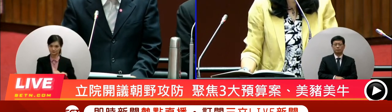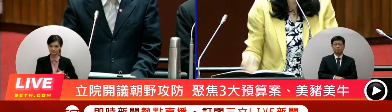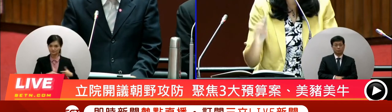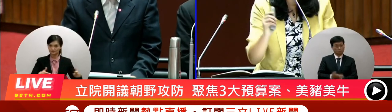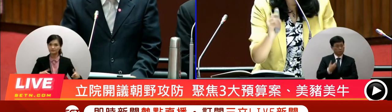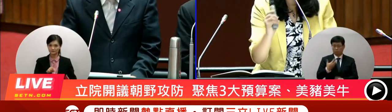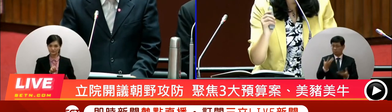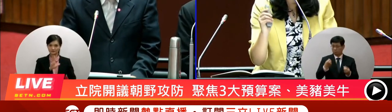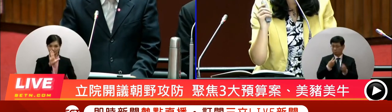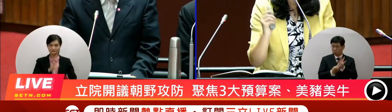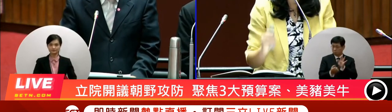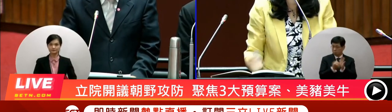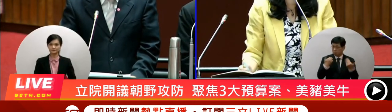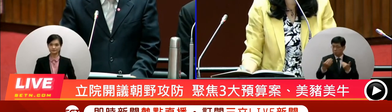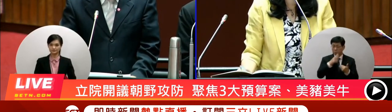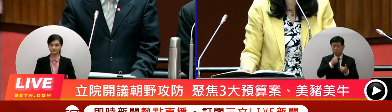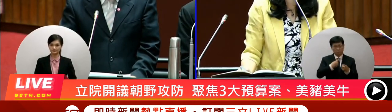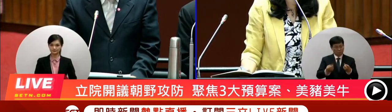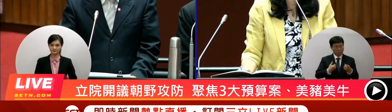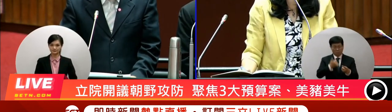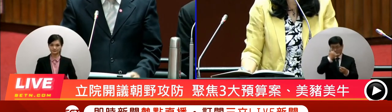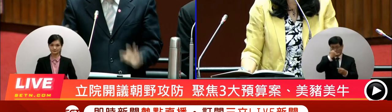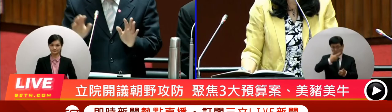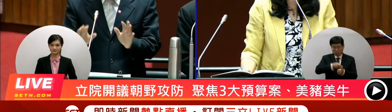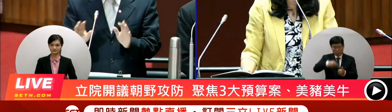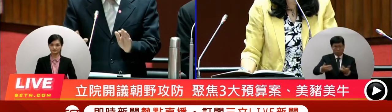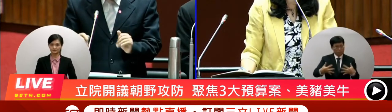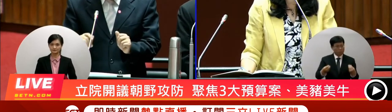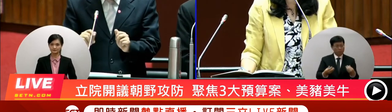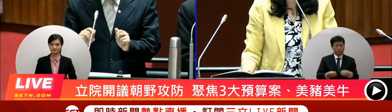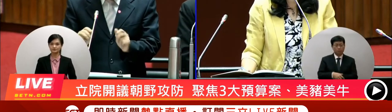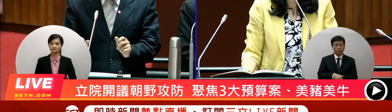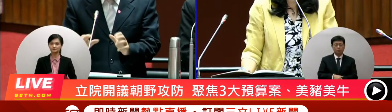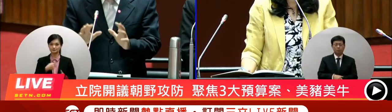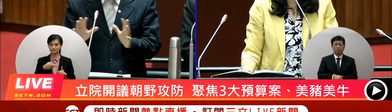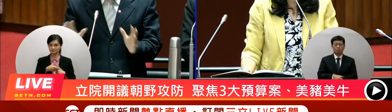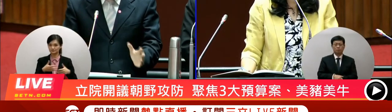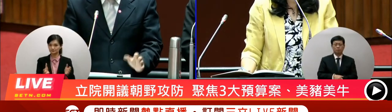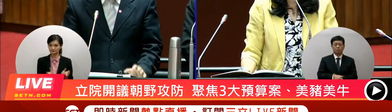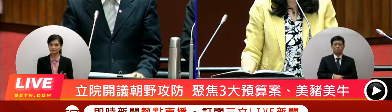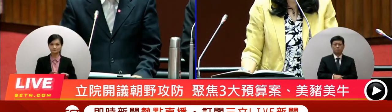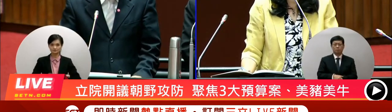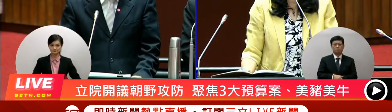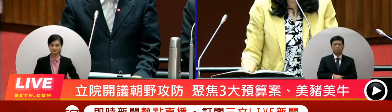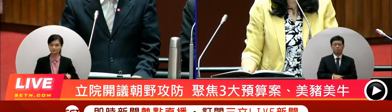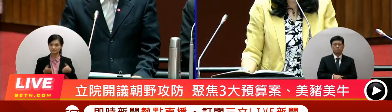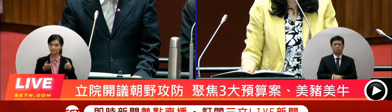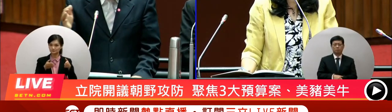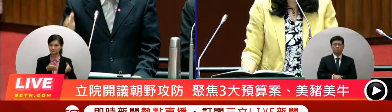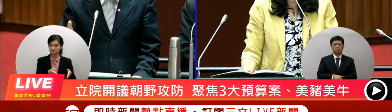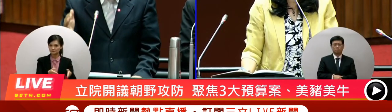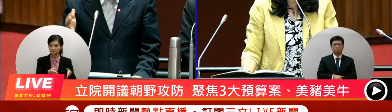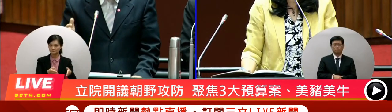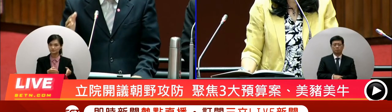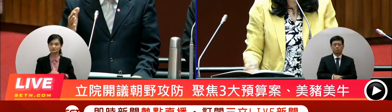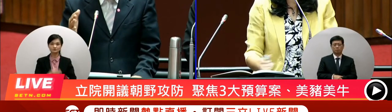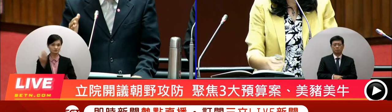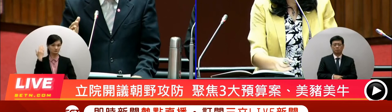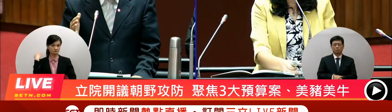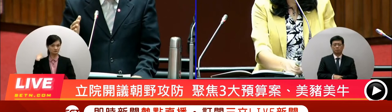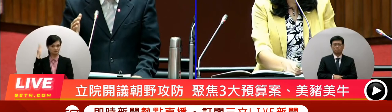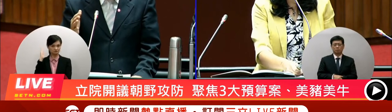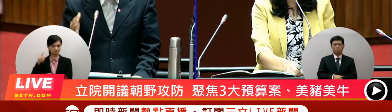解到 没有明文规定说瘦肉精的这个部分。 所以教育部在目前因为有这个之前的政策